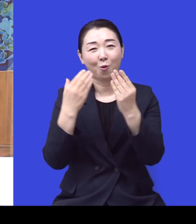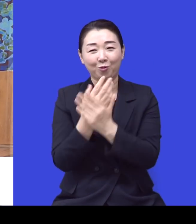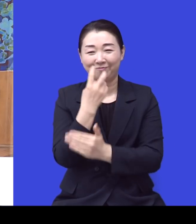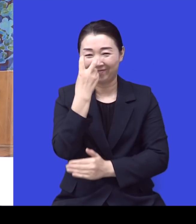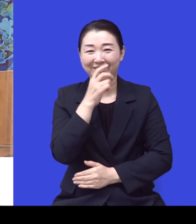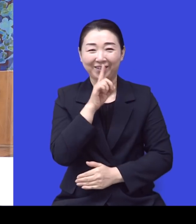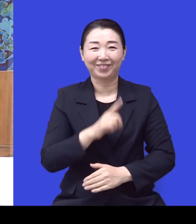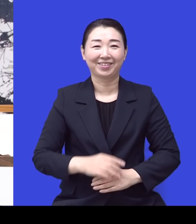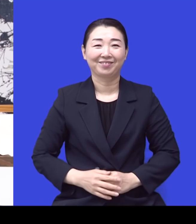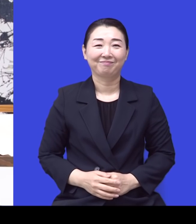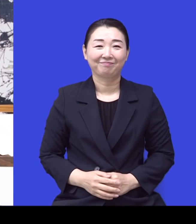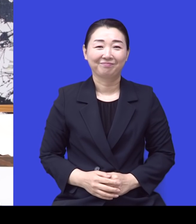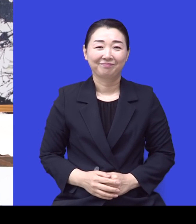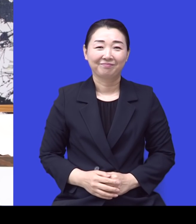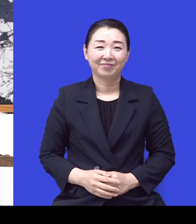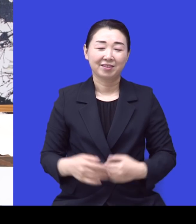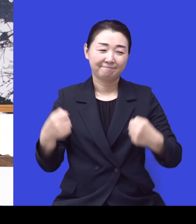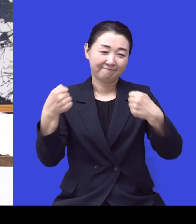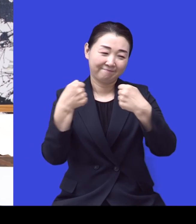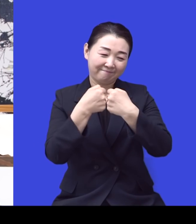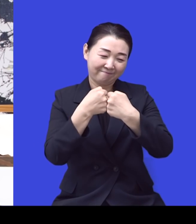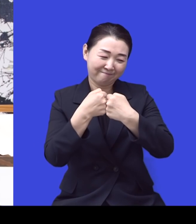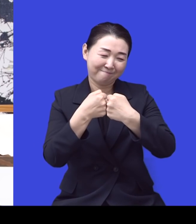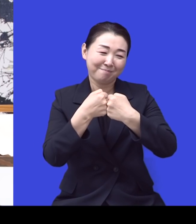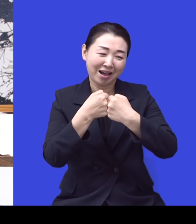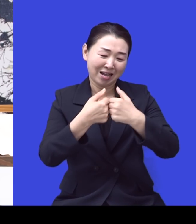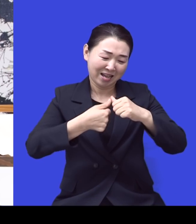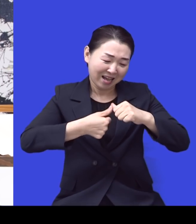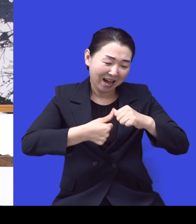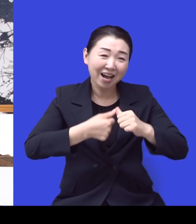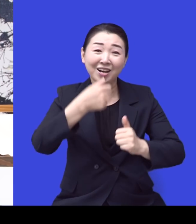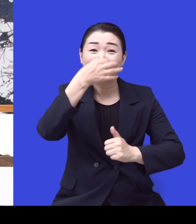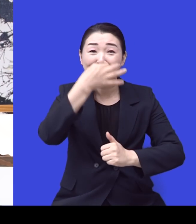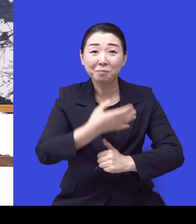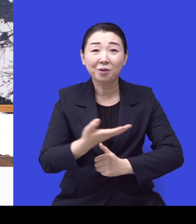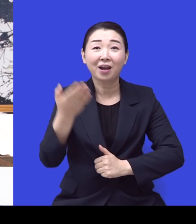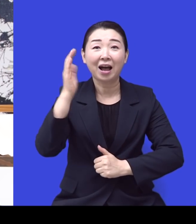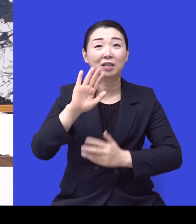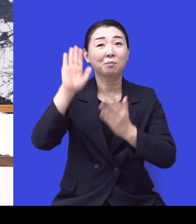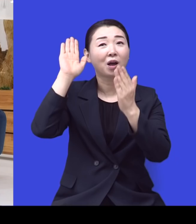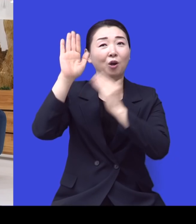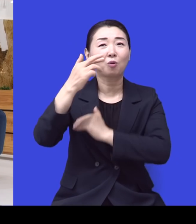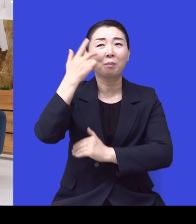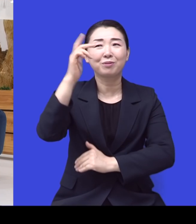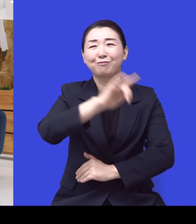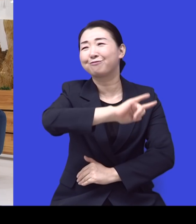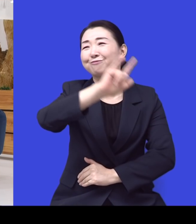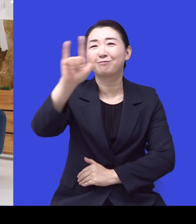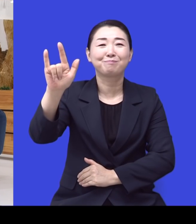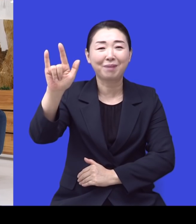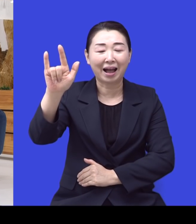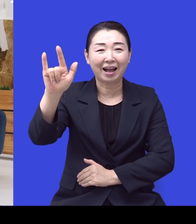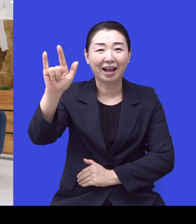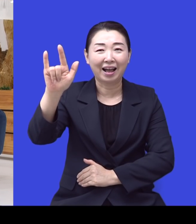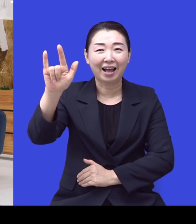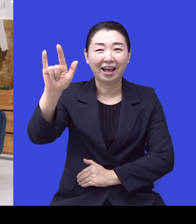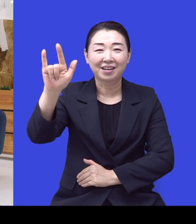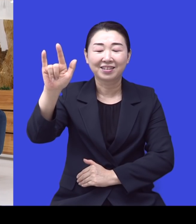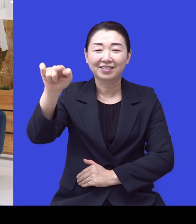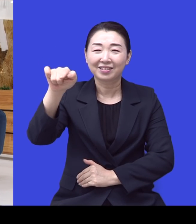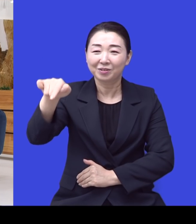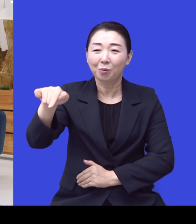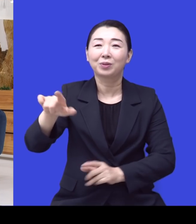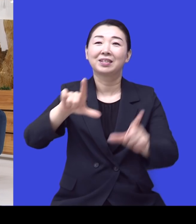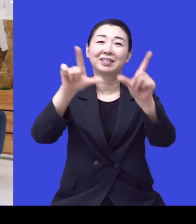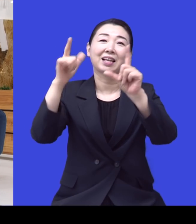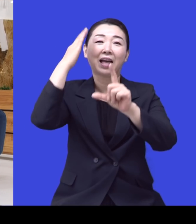지키셨다고 합니다. 그렇게 사투를 벌이시기도 힘드셨을 텐데 그 뒤로 미국으로 날아가셔갖고 이민자의 마음까지